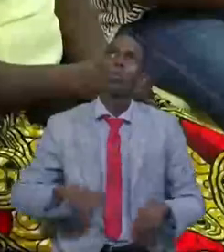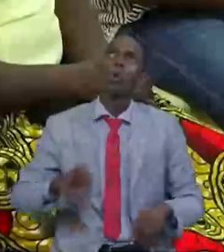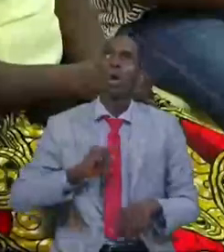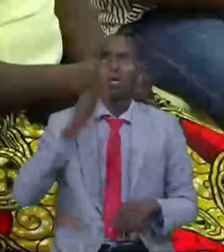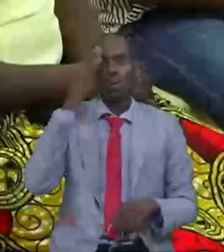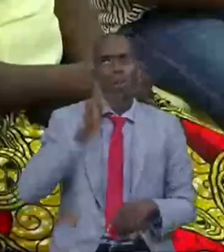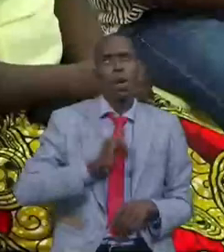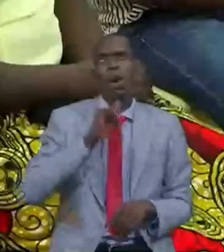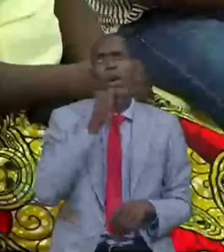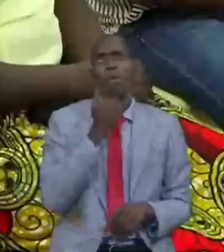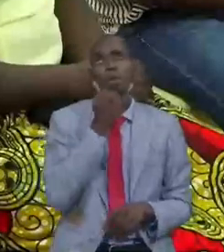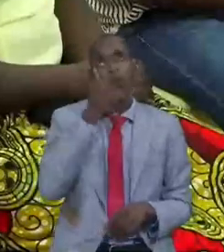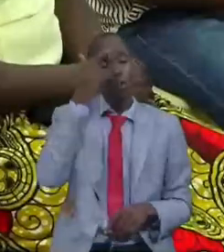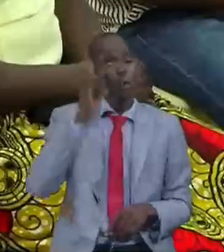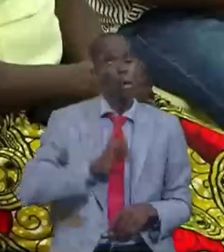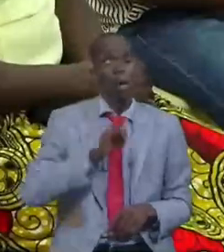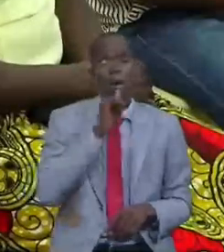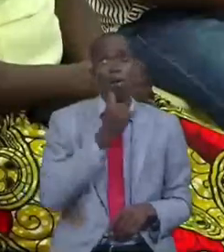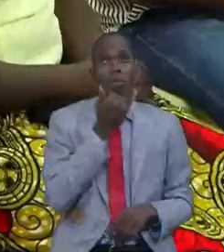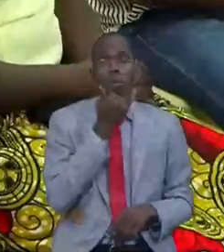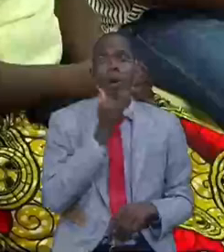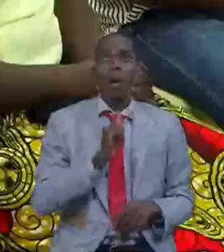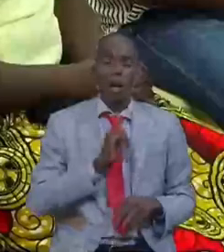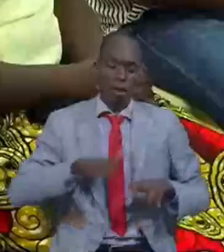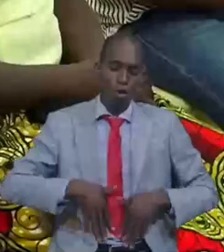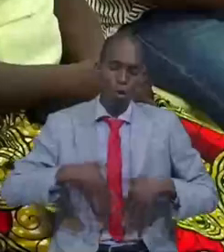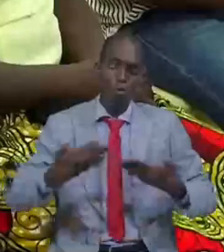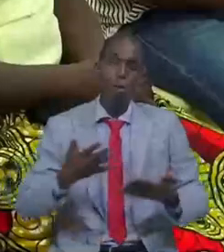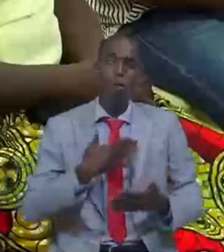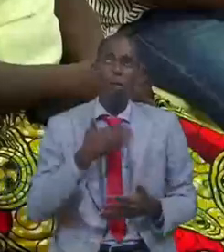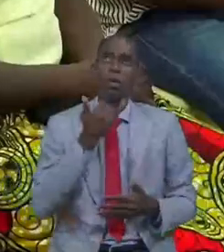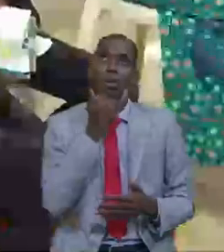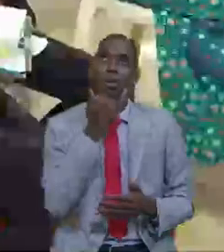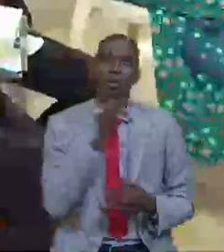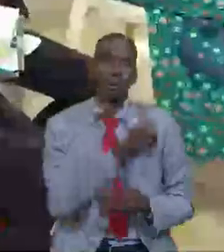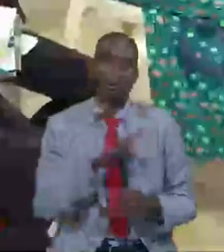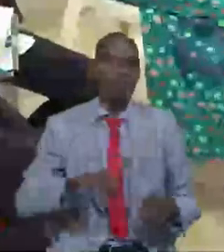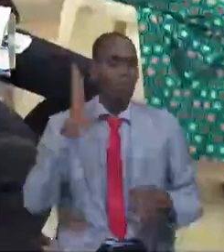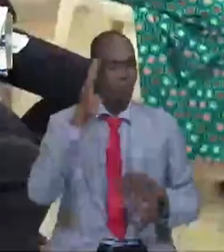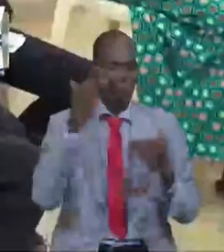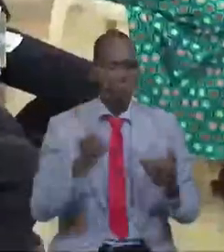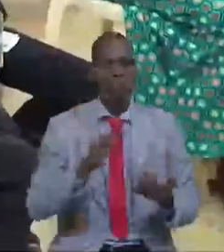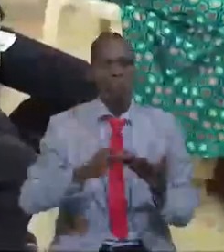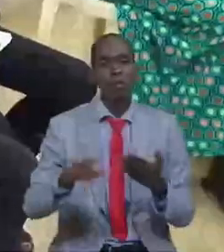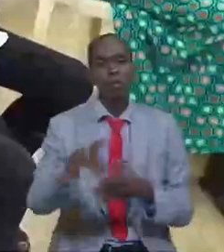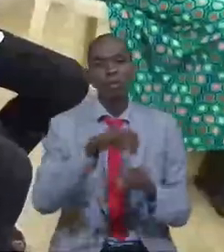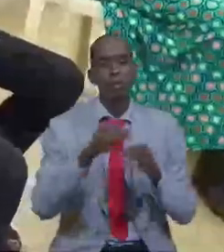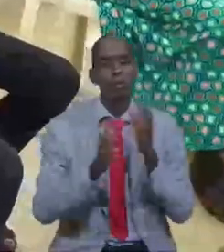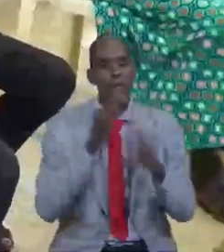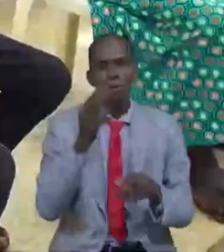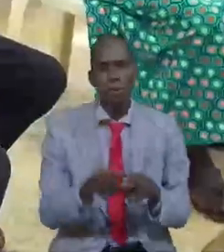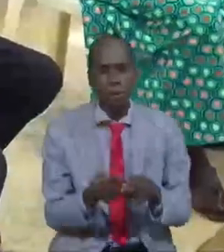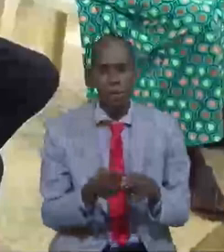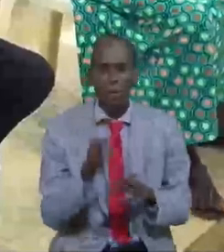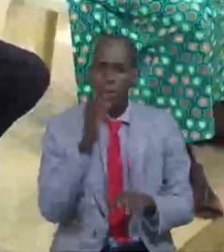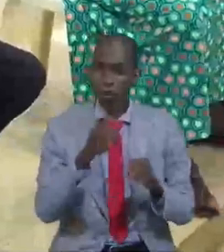je confesse ce que j'ai fait. Dieu va te pardonner. Si je parle de toi là-bas, dis un